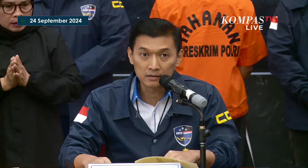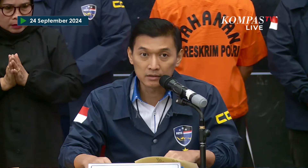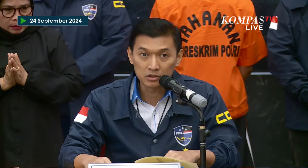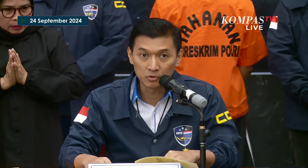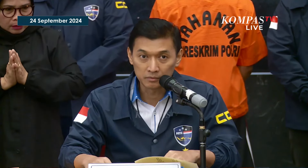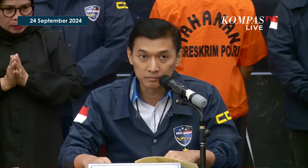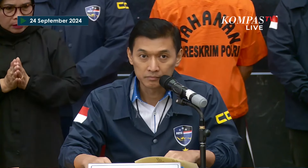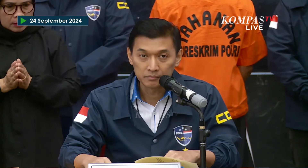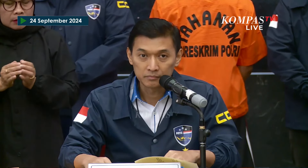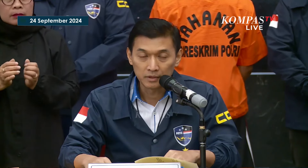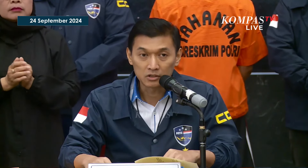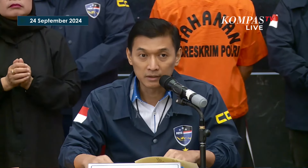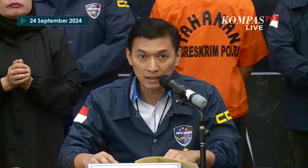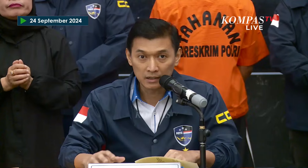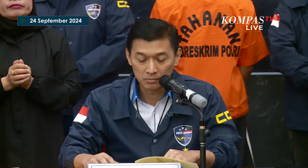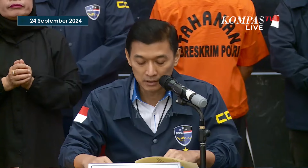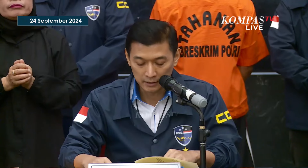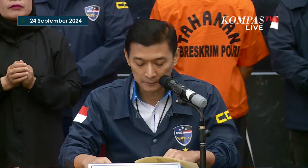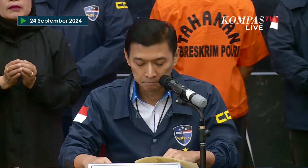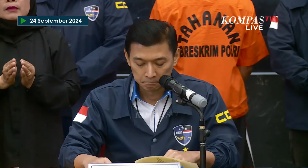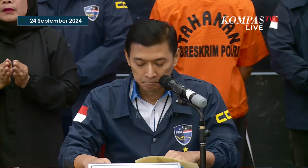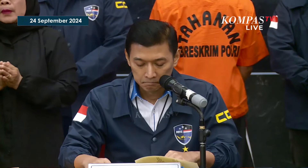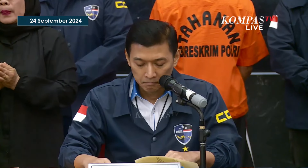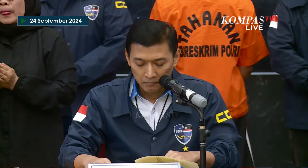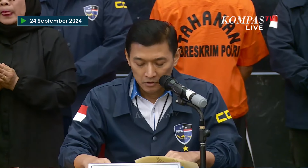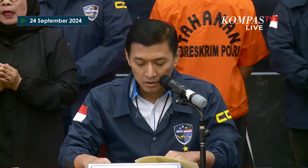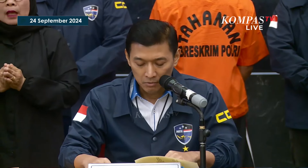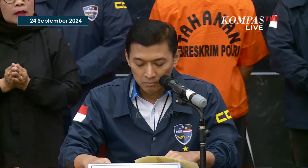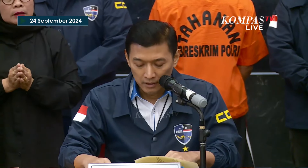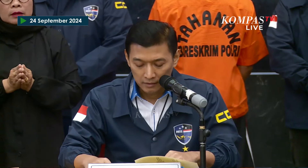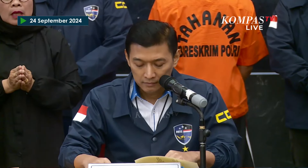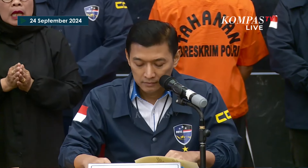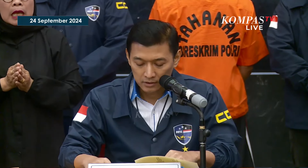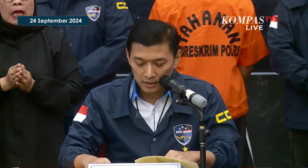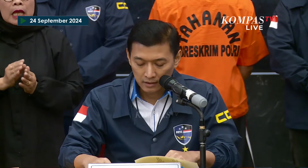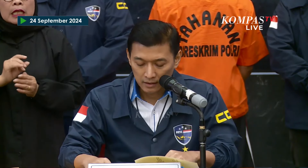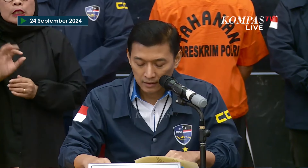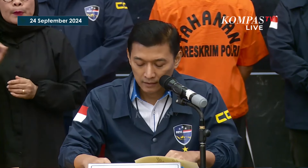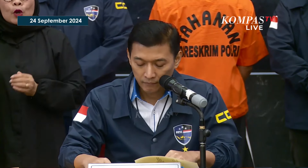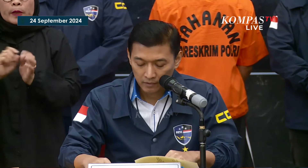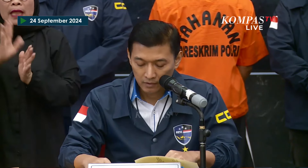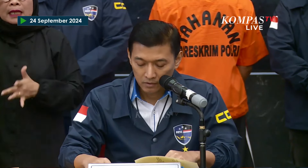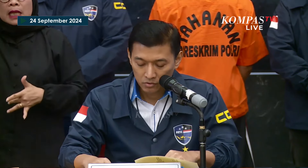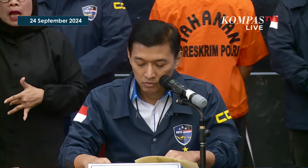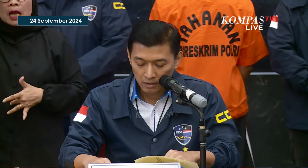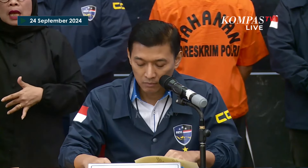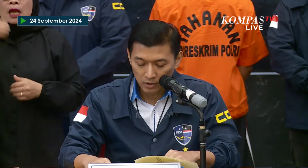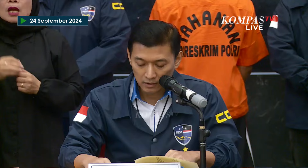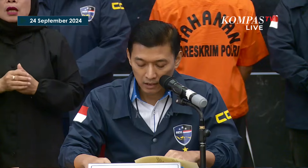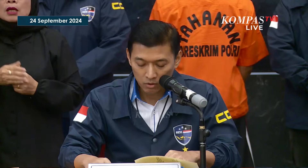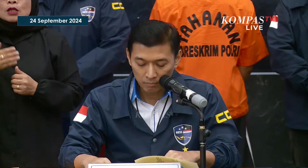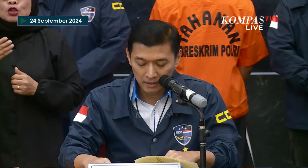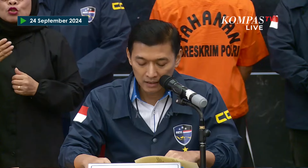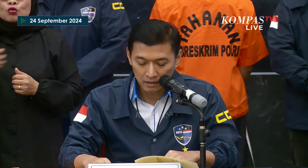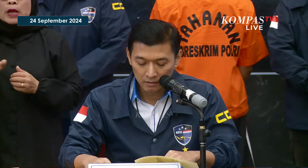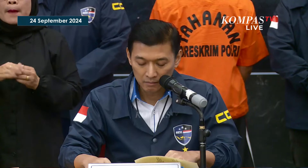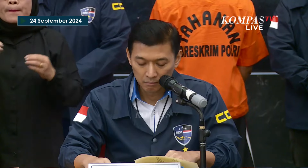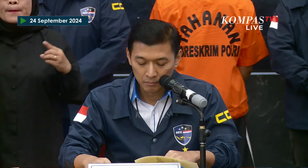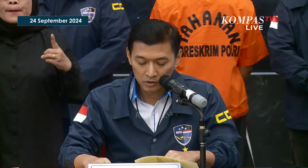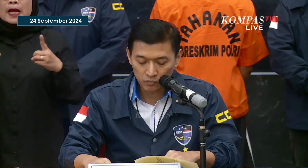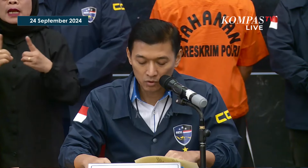data-data tersebut. Ya, sementara jumlahnya itu. Sebelumnya, tersangka sudah membuat akun